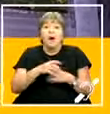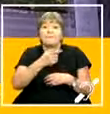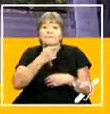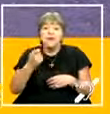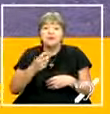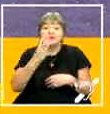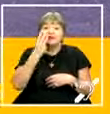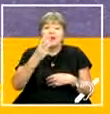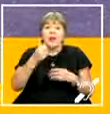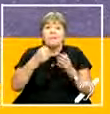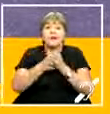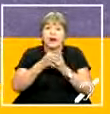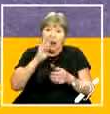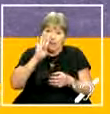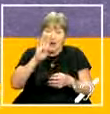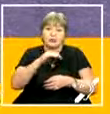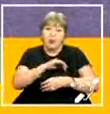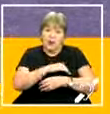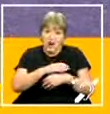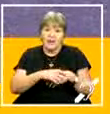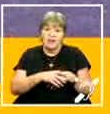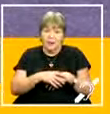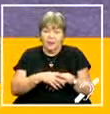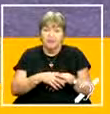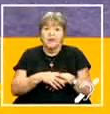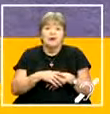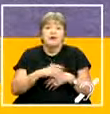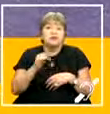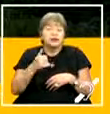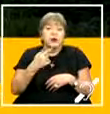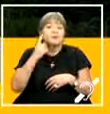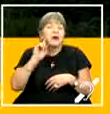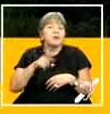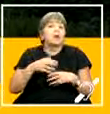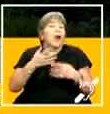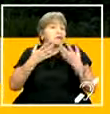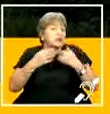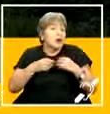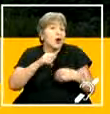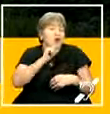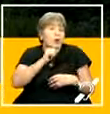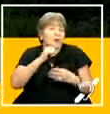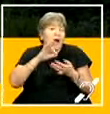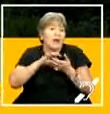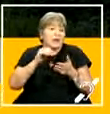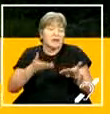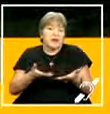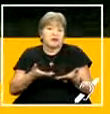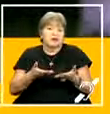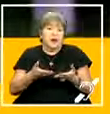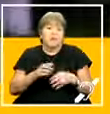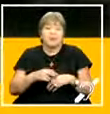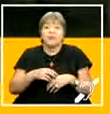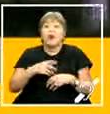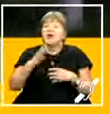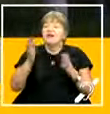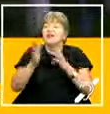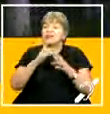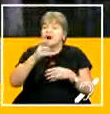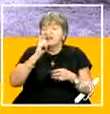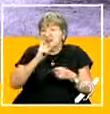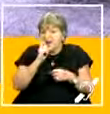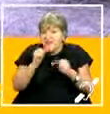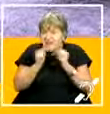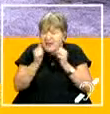minus 3 și 4 grade și ele sub ceea ce ar trebui să se înregistreze în mod normal la această dată. Pe lângă această vreme deosebit de